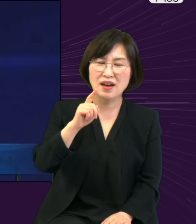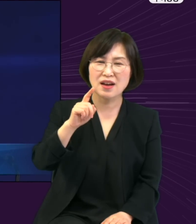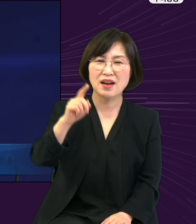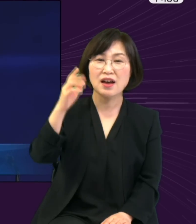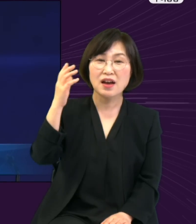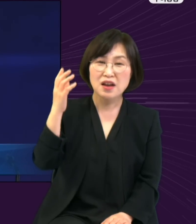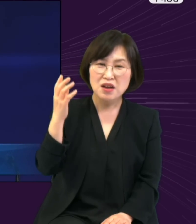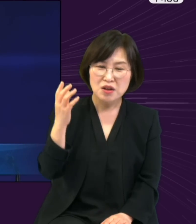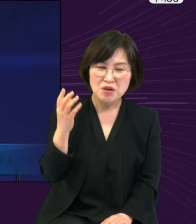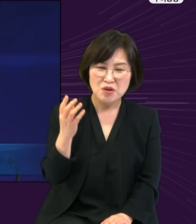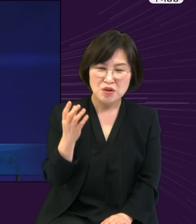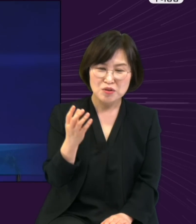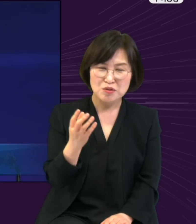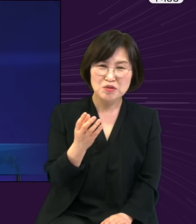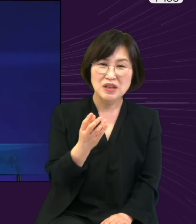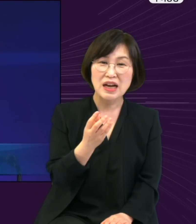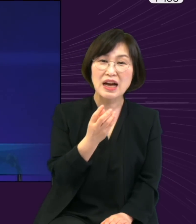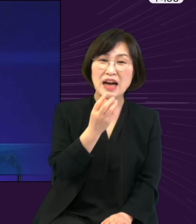거룩하신